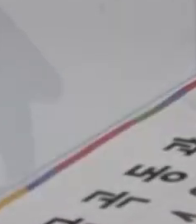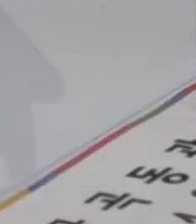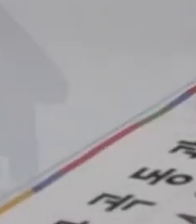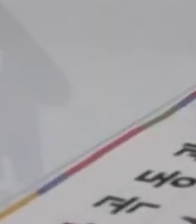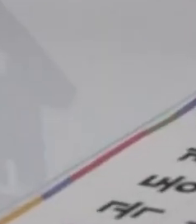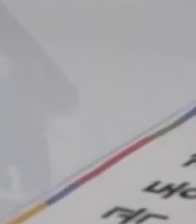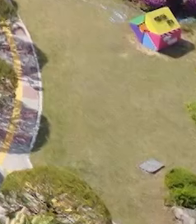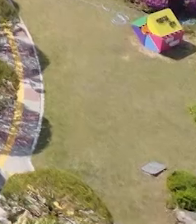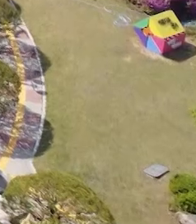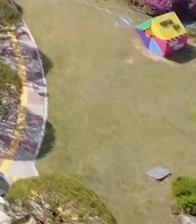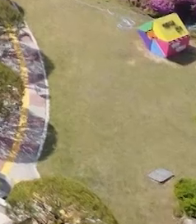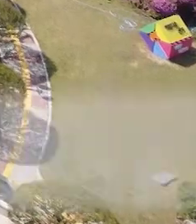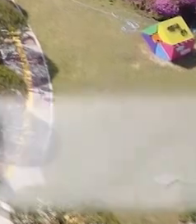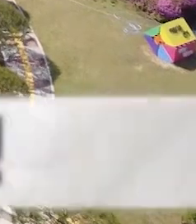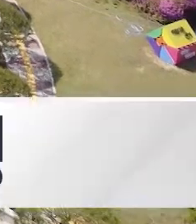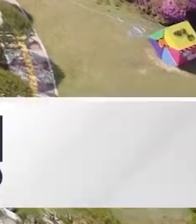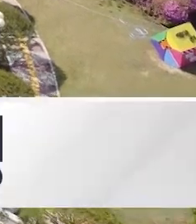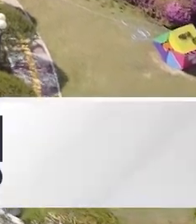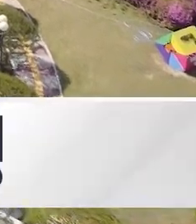있습니다.